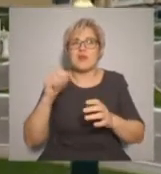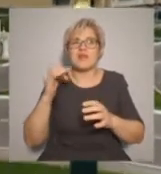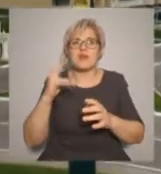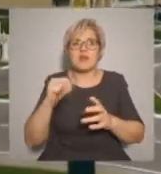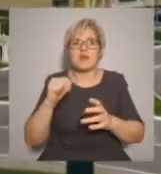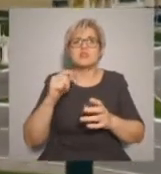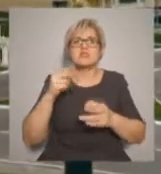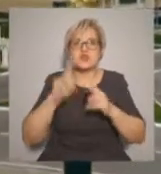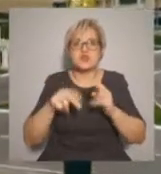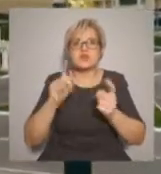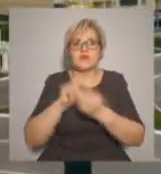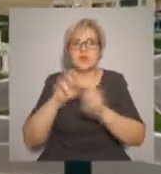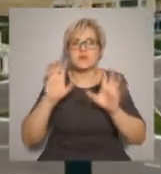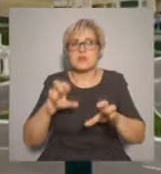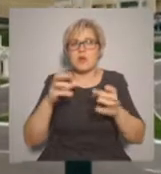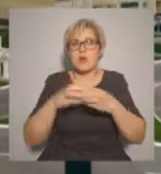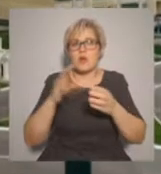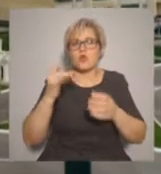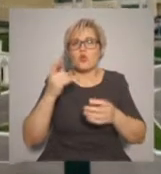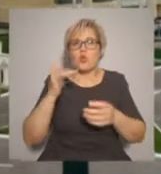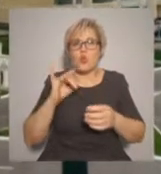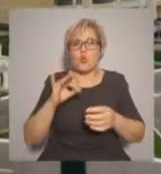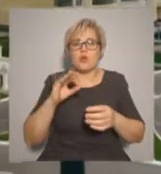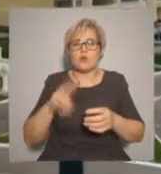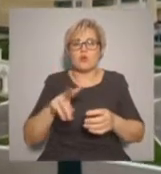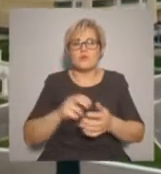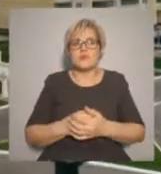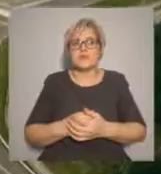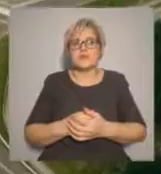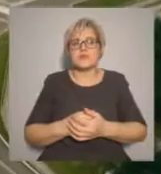Второй визит в Когалым святейшего патриарха Кирилла завершился встречей с